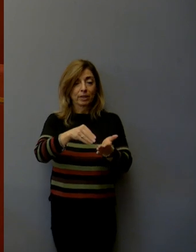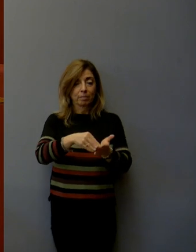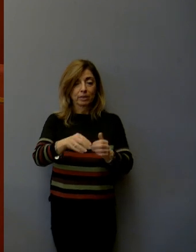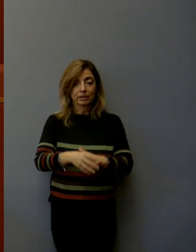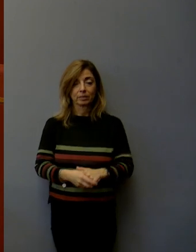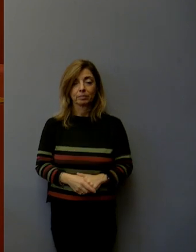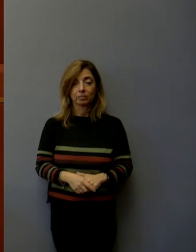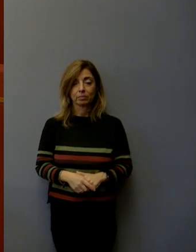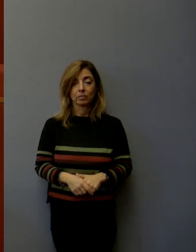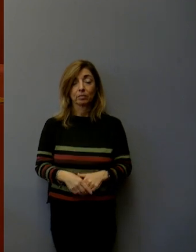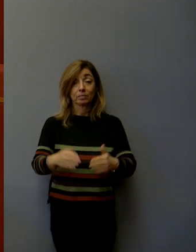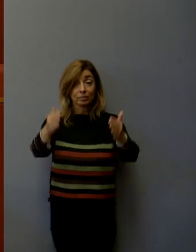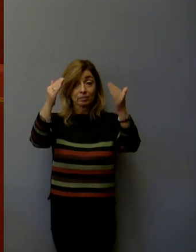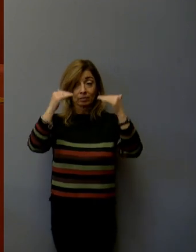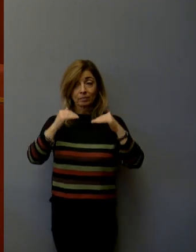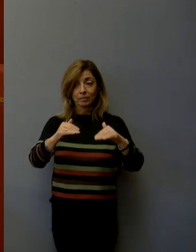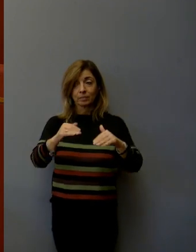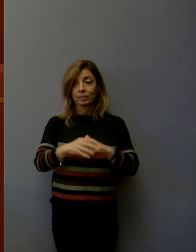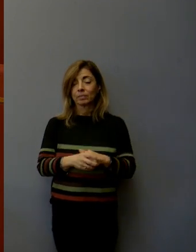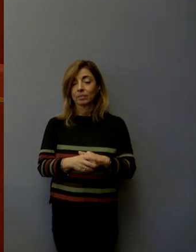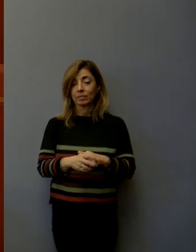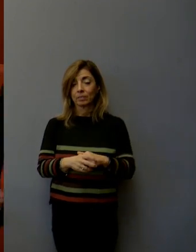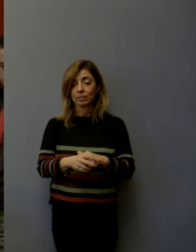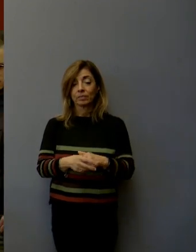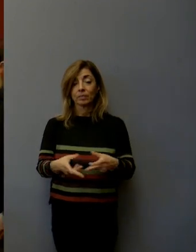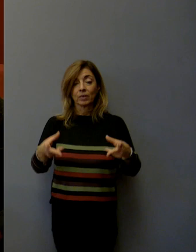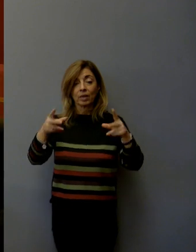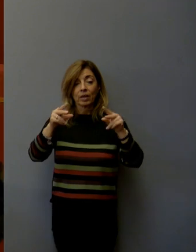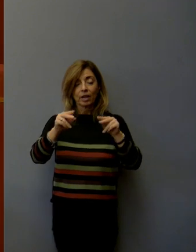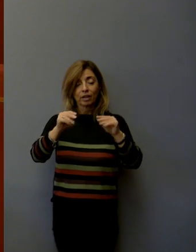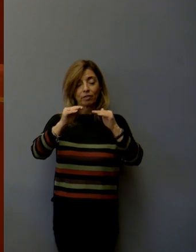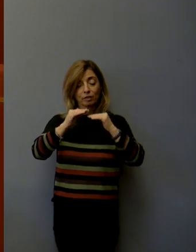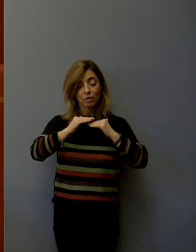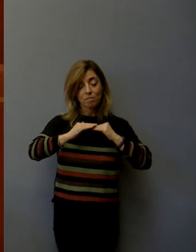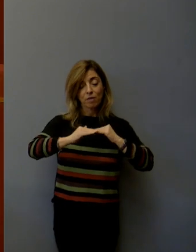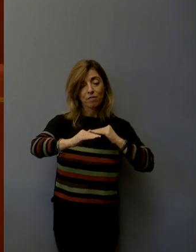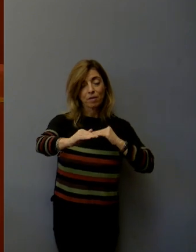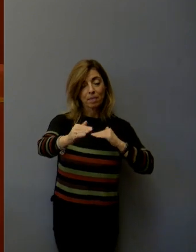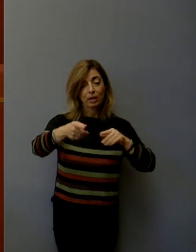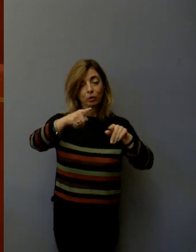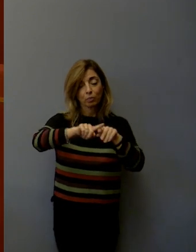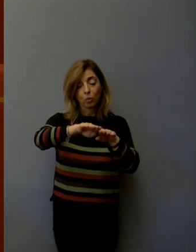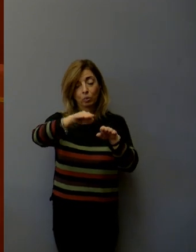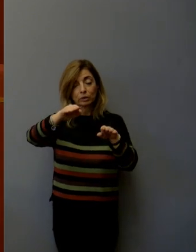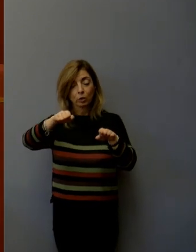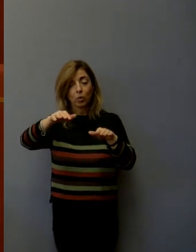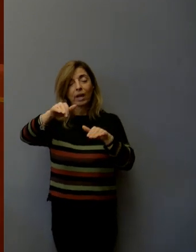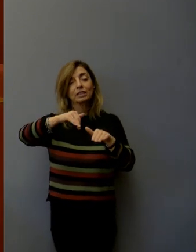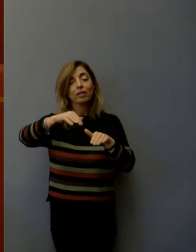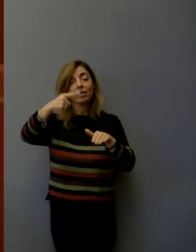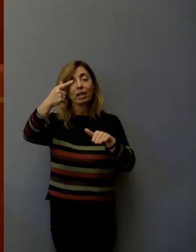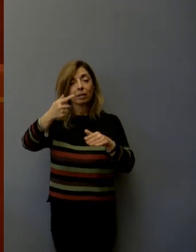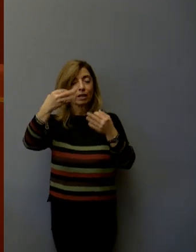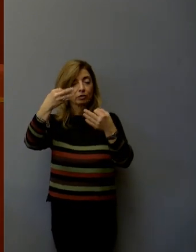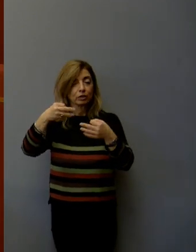competenze 4.497 il rifacimento della penalizzazione messi in sicurezza di un tratto di marciapiedi di via Timavo il